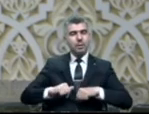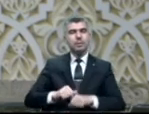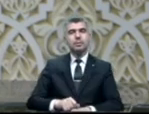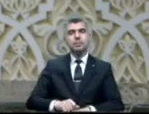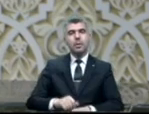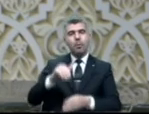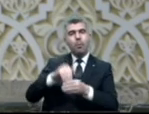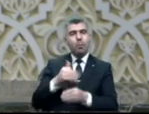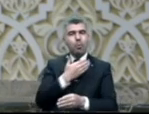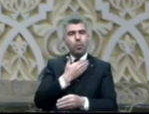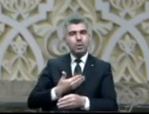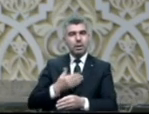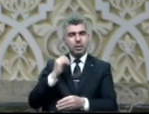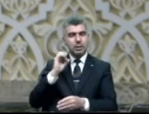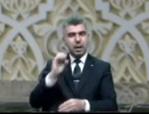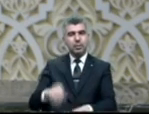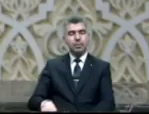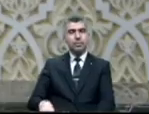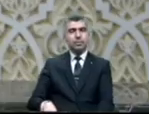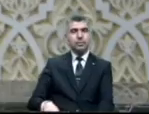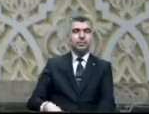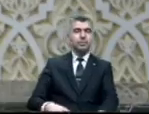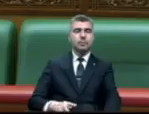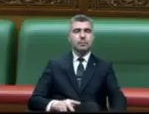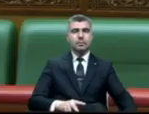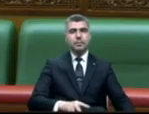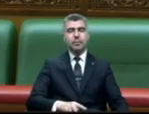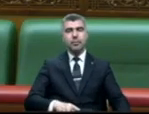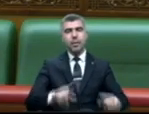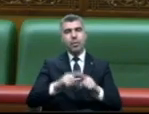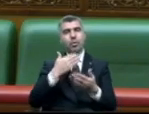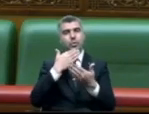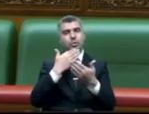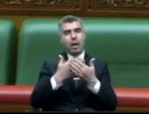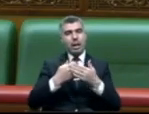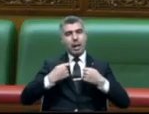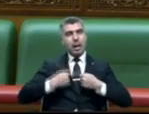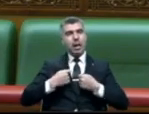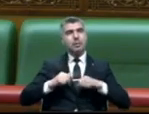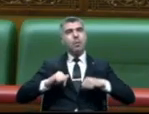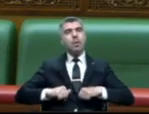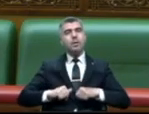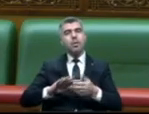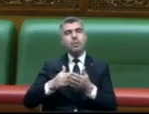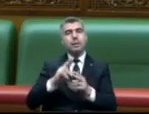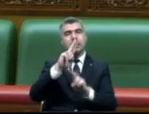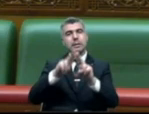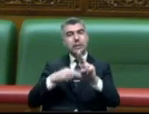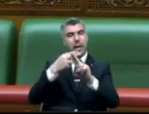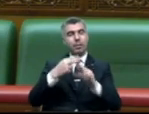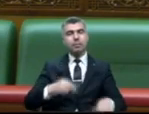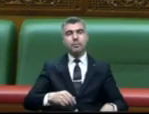أعطي الكلمة للفريق المحترم، تفضل سي كمال. شكرا سيد الرئيس، شكرا سيد الوزير على الإجابة